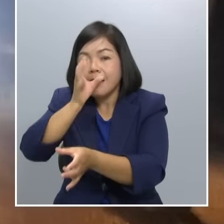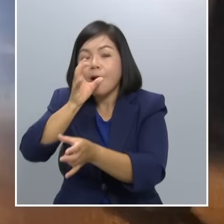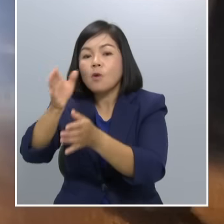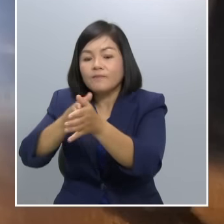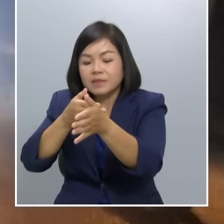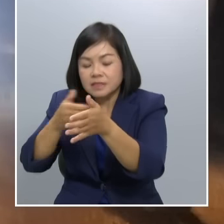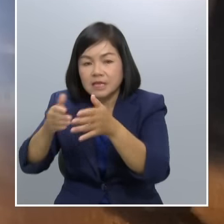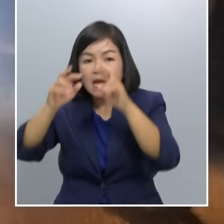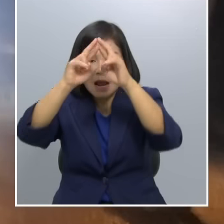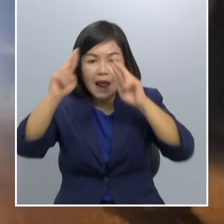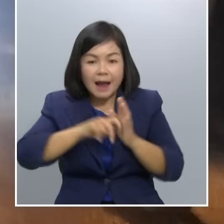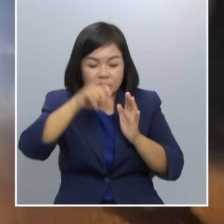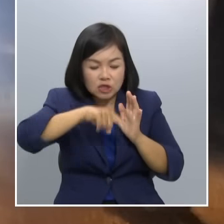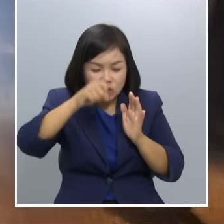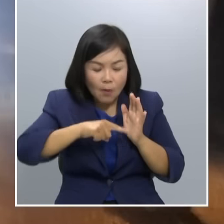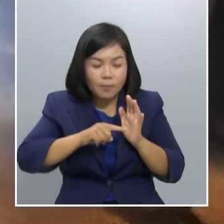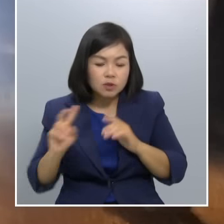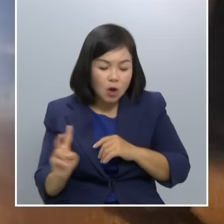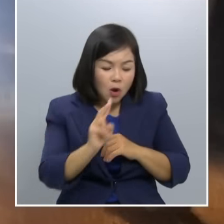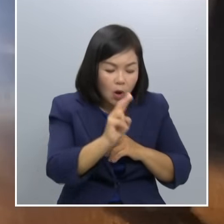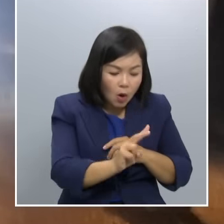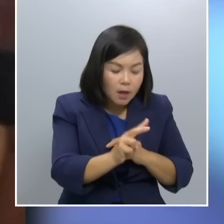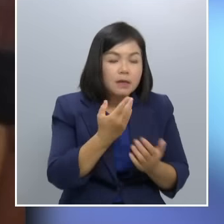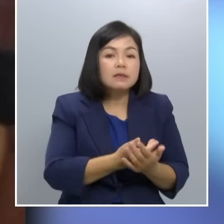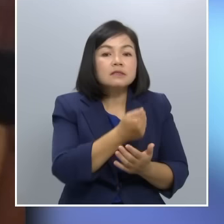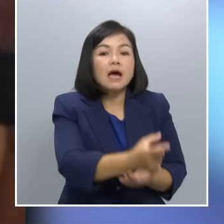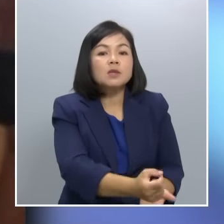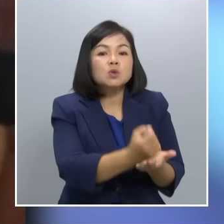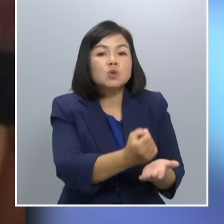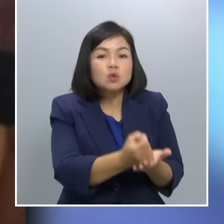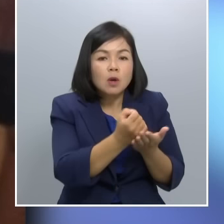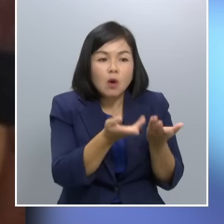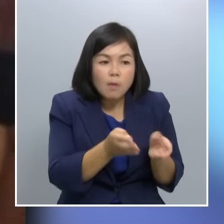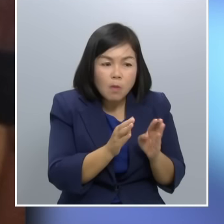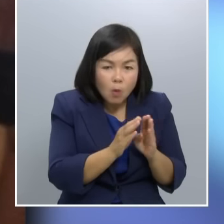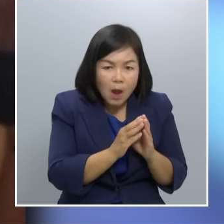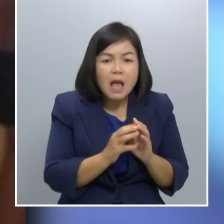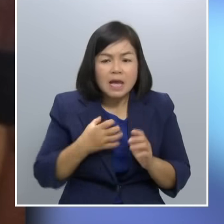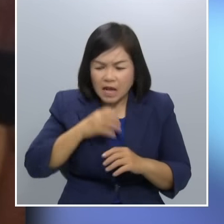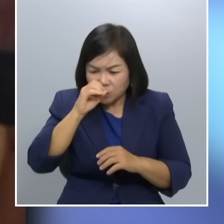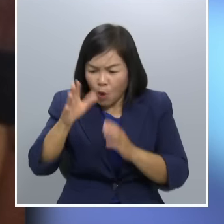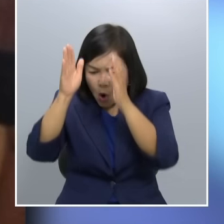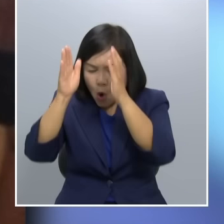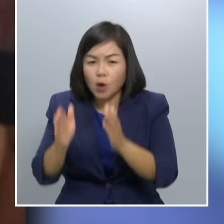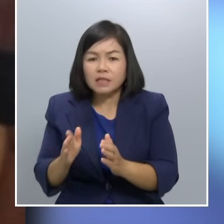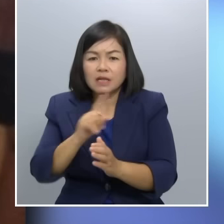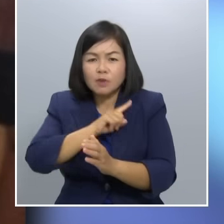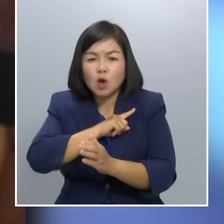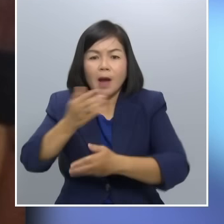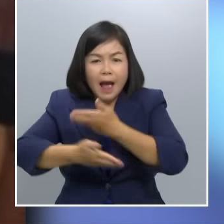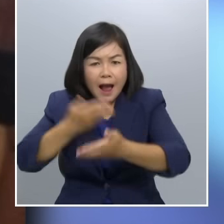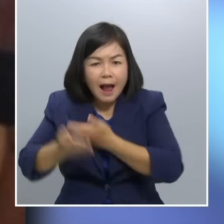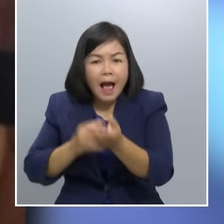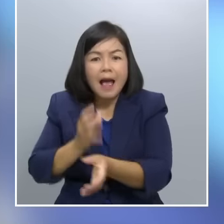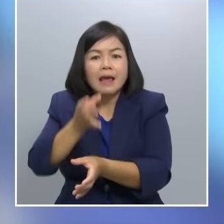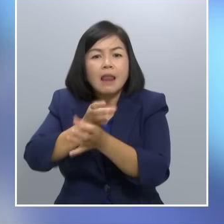เจ้าของอุรสมาแสดงความเสียใจและมอบเงินช่วยเหลือตัวเธอเองอยากฝากถึงเจ๊ปู่นะคะที่จนถึงตอนนี้ก็ยังไม่ออก